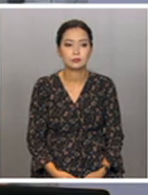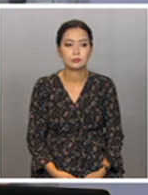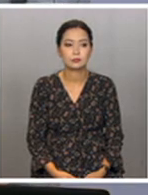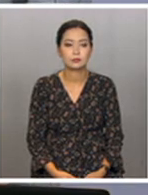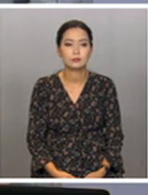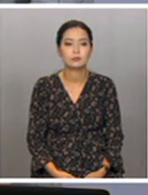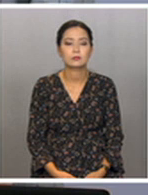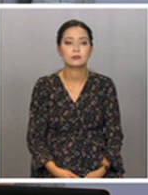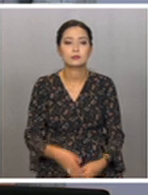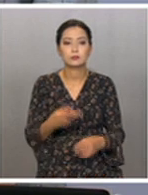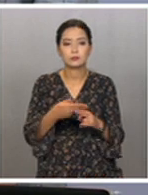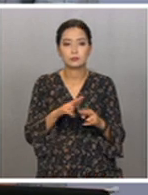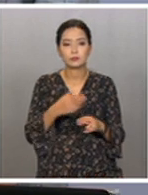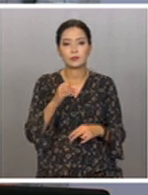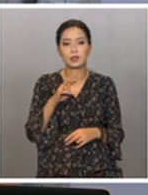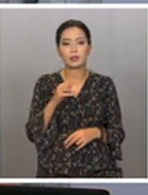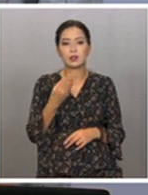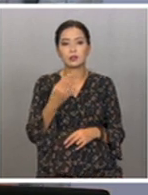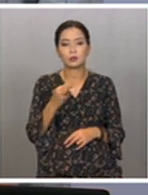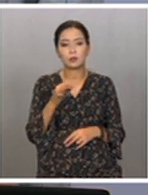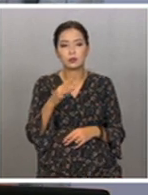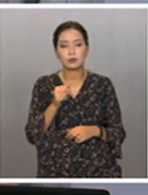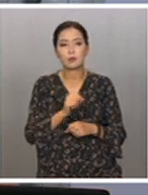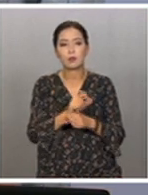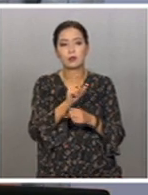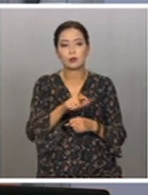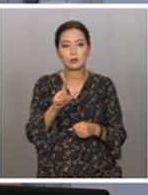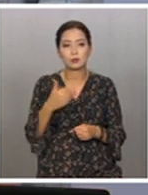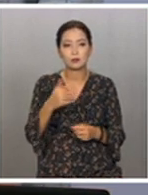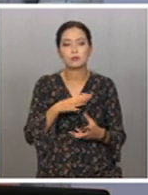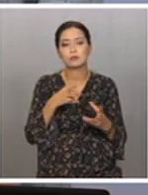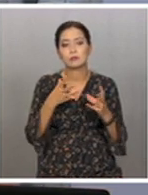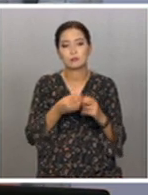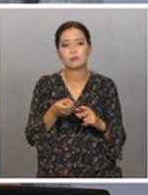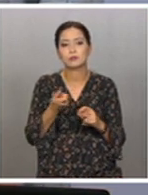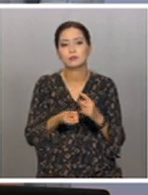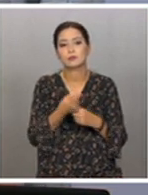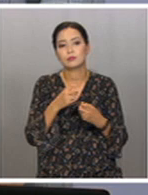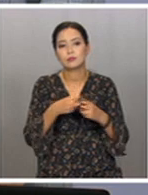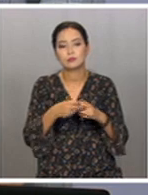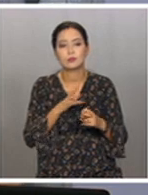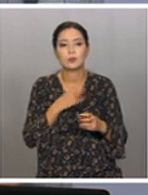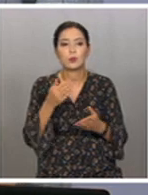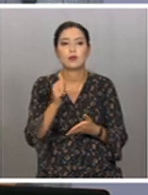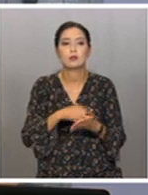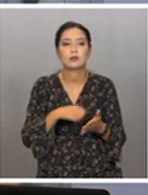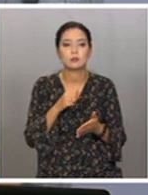Уақыт өте келе Алашорда большевиктермен қарсы күрестерінен алшақтай бастады. Оның себептері